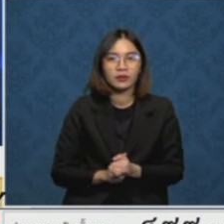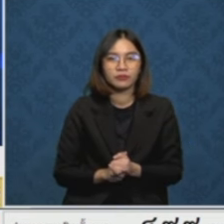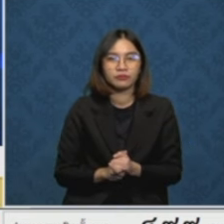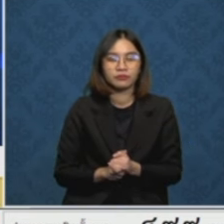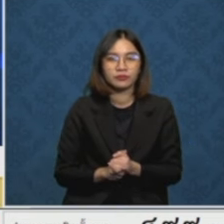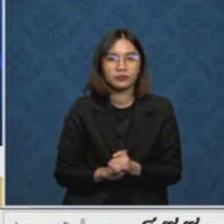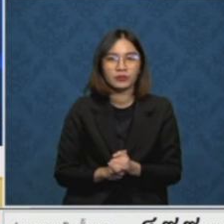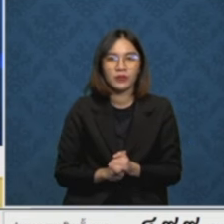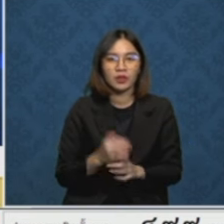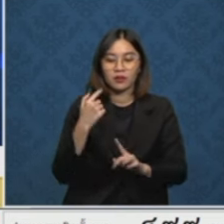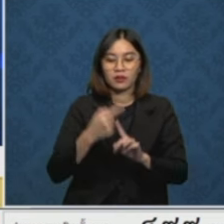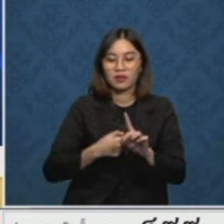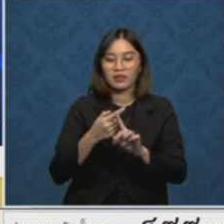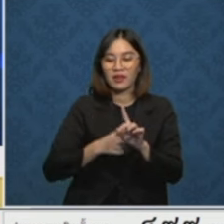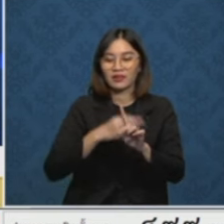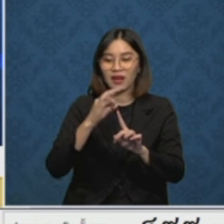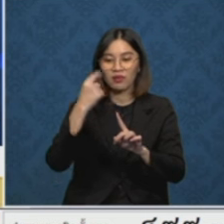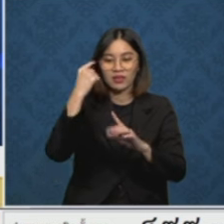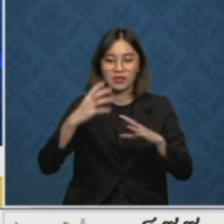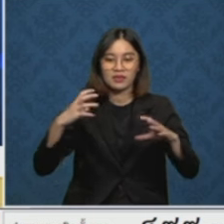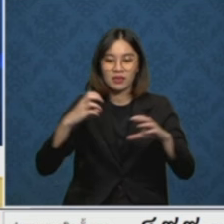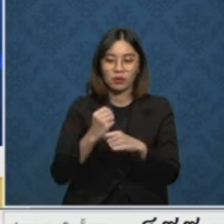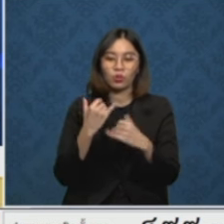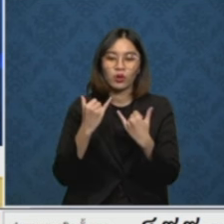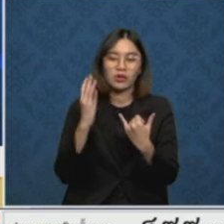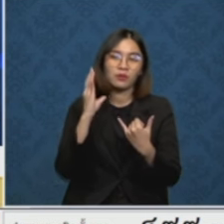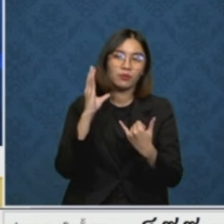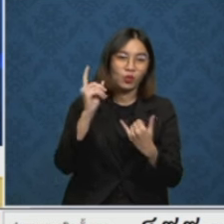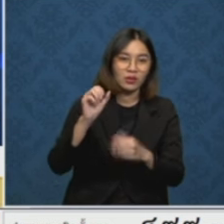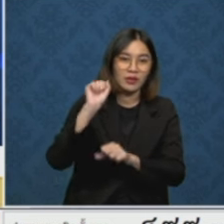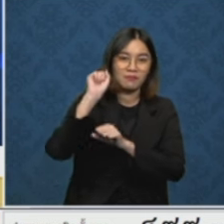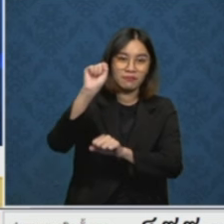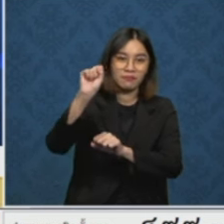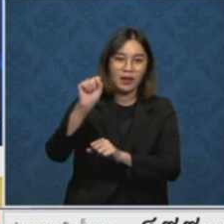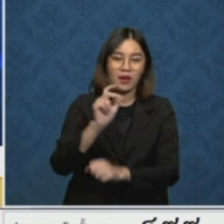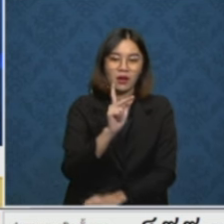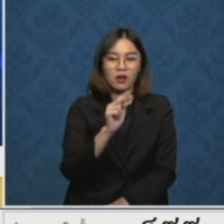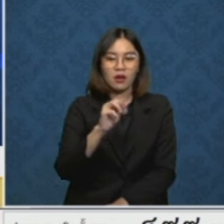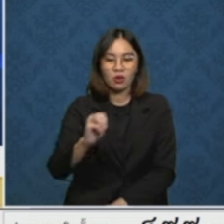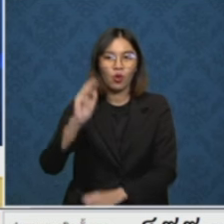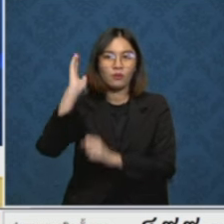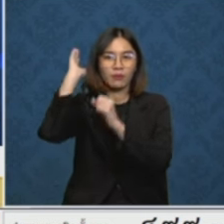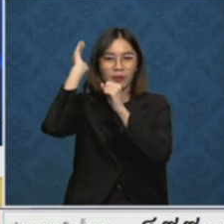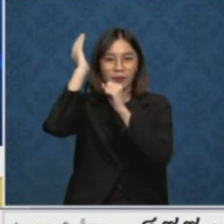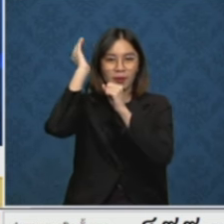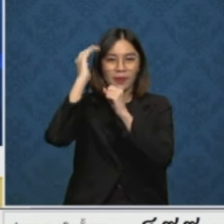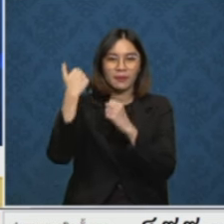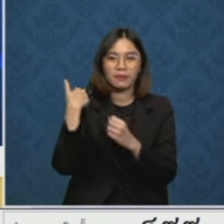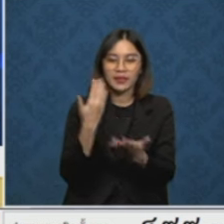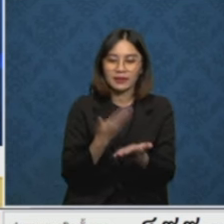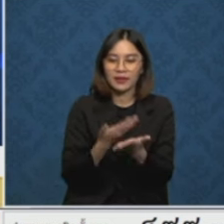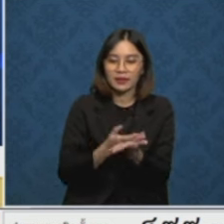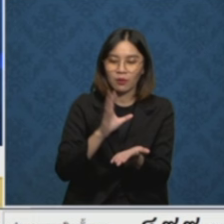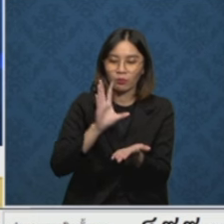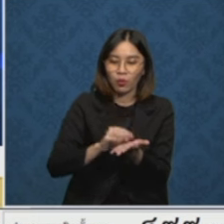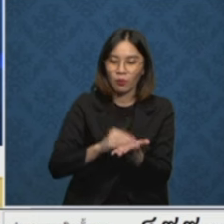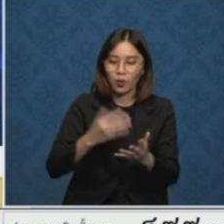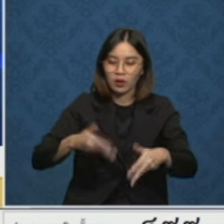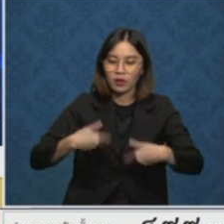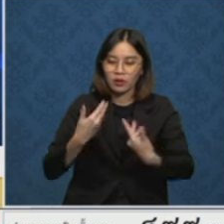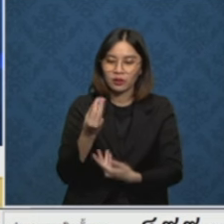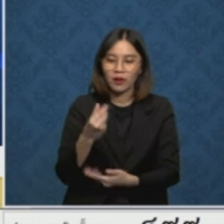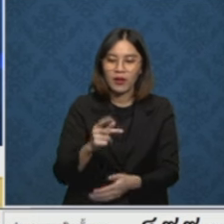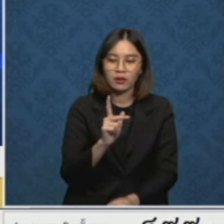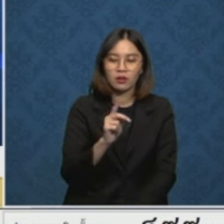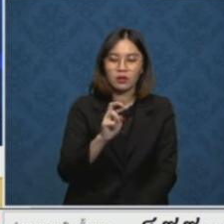ผล9เดือนนี่ก็น่าจะออกวันนี้พรุ่งนี้แล้วล่ะค่ะแต่ละกรมเนี่ยเขาก็ทยอยออกมาแถลงข่าวกันแล้วเขาจัดเก็บได้เท่าไหร่นะคะสรรพส